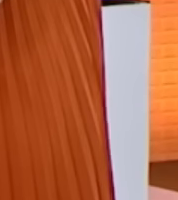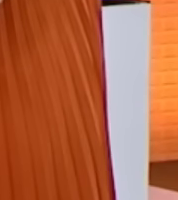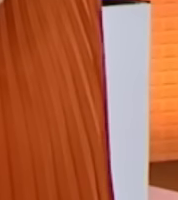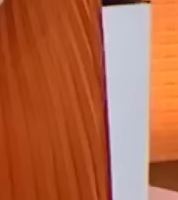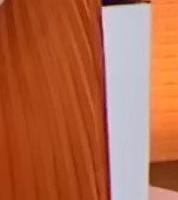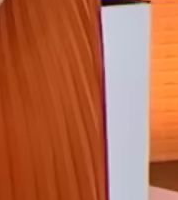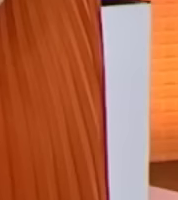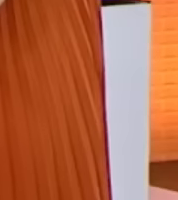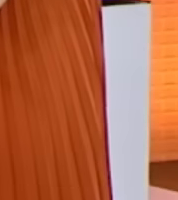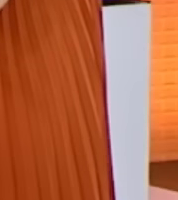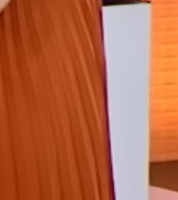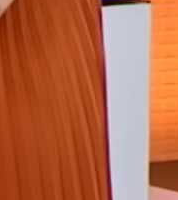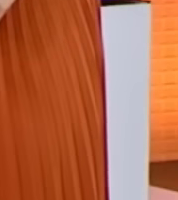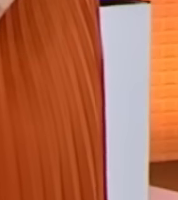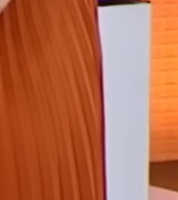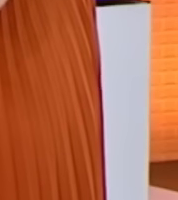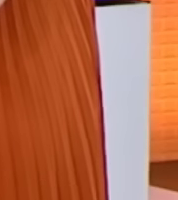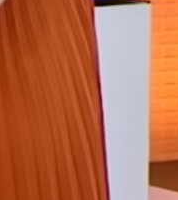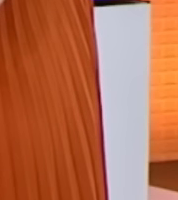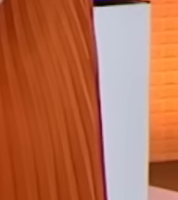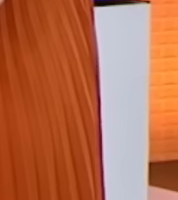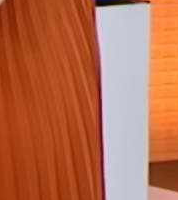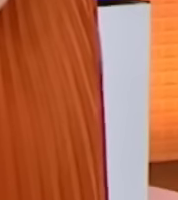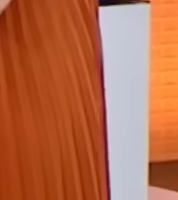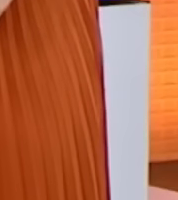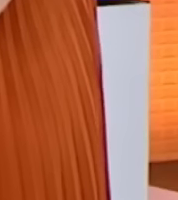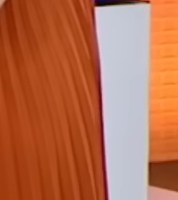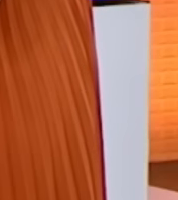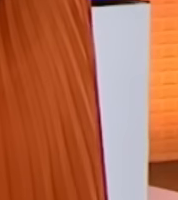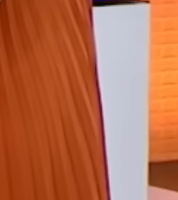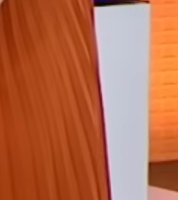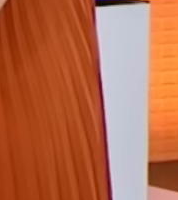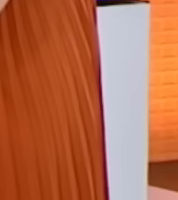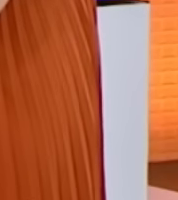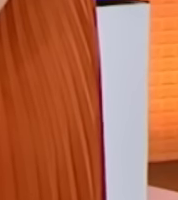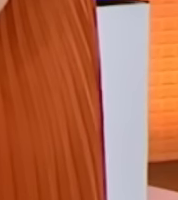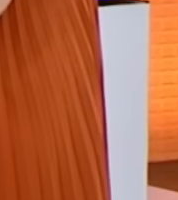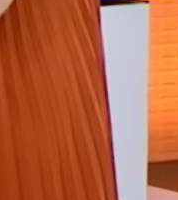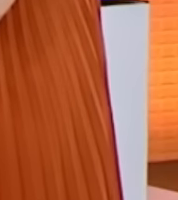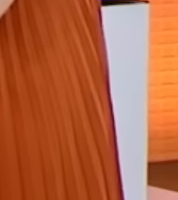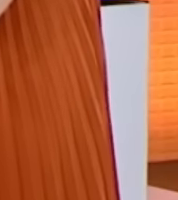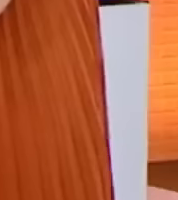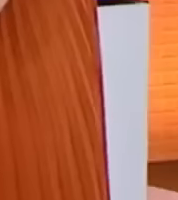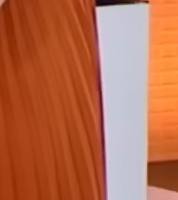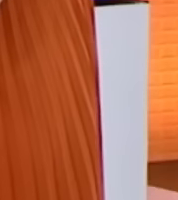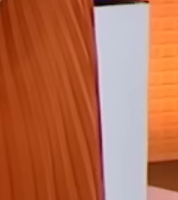mga balita, mag-subscribe sa GMA Integrated News sa YouTube. Sa mga kapuso abroad, subaybayan niyo po